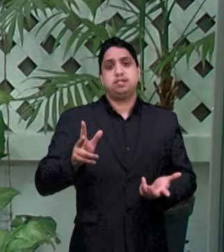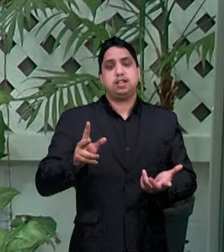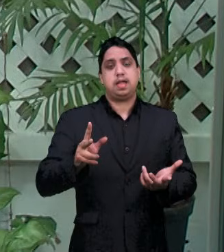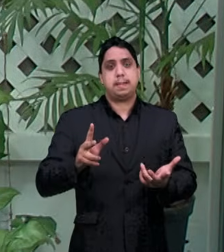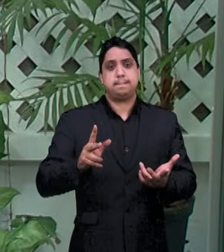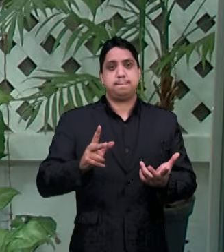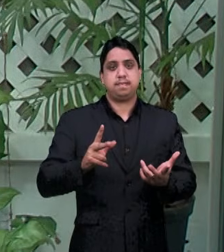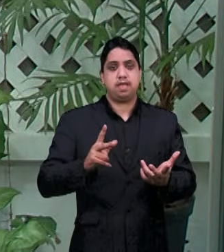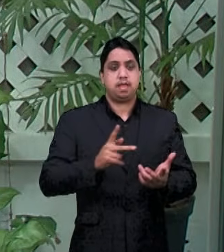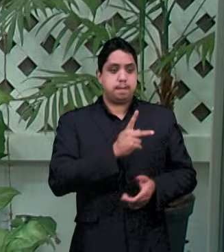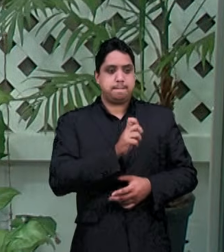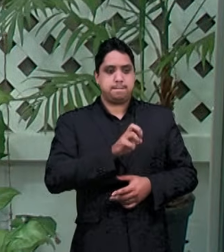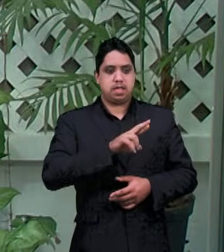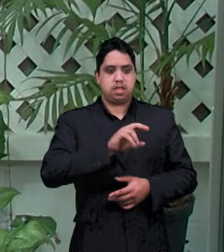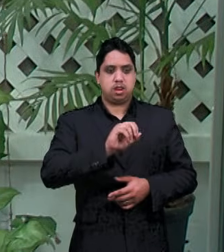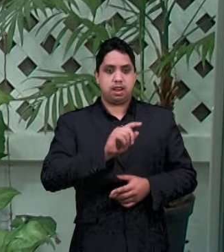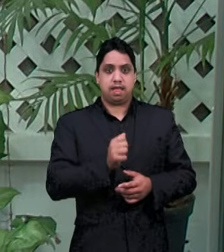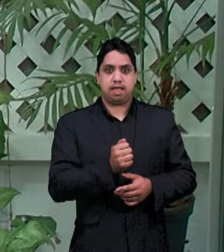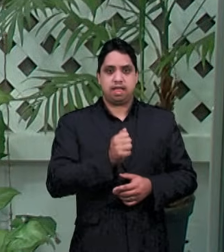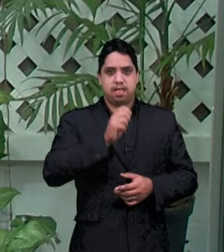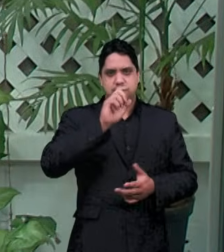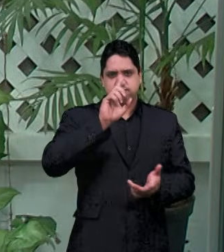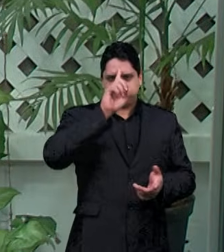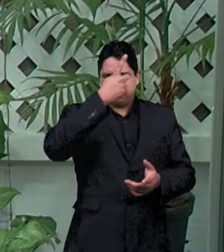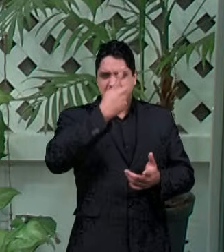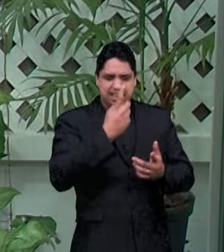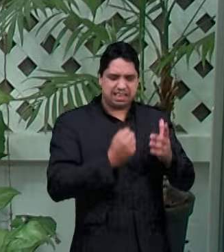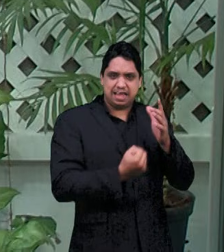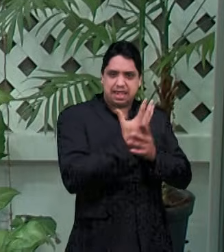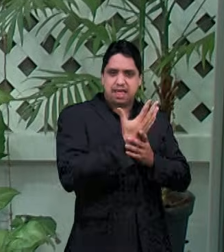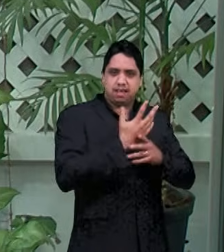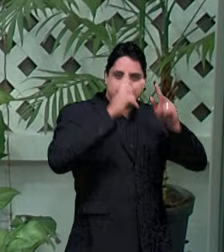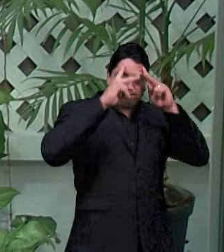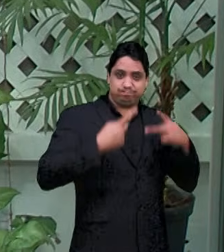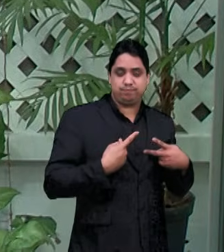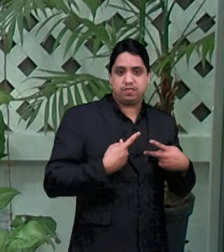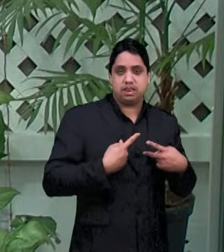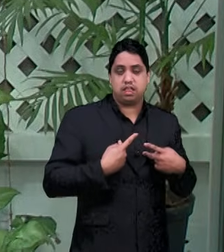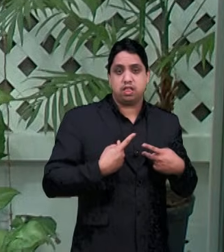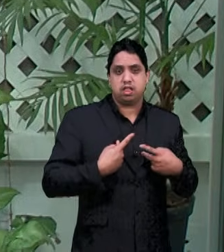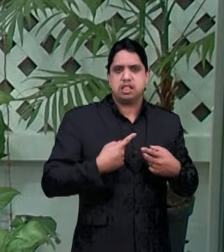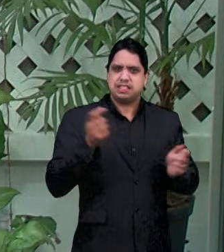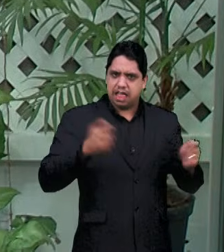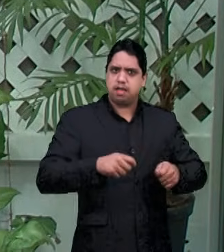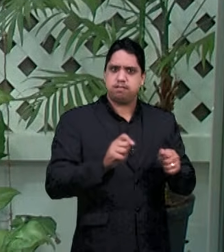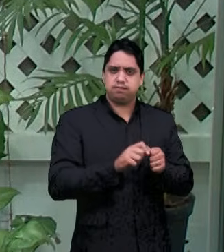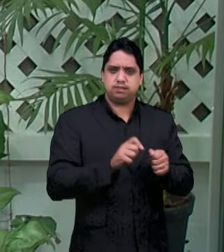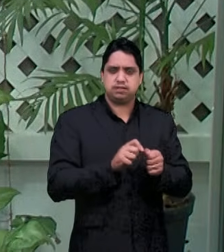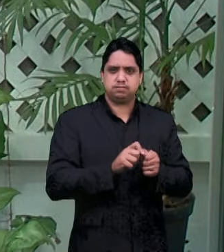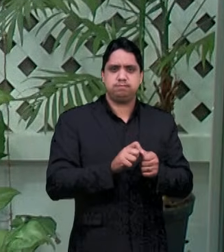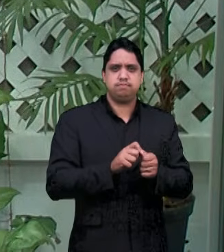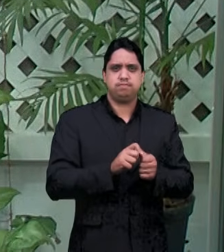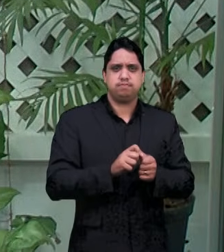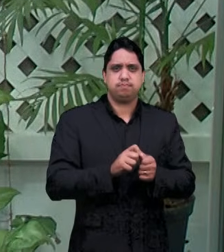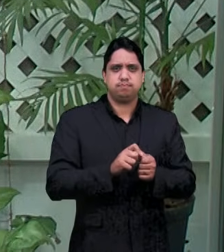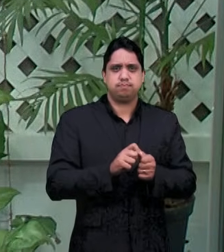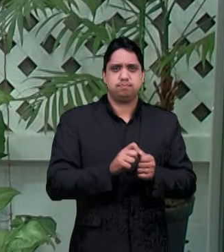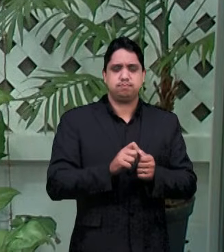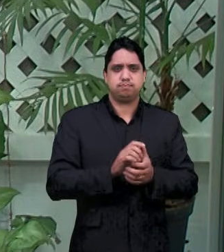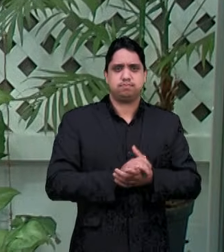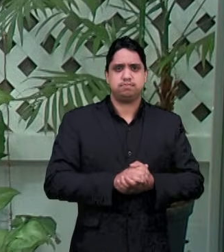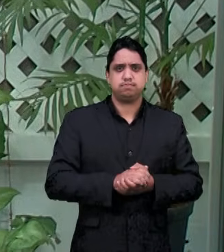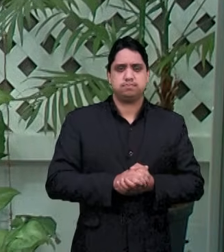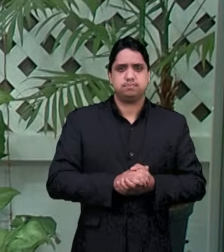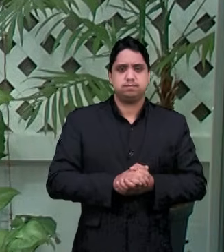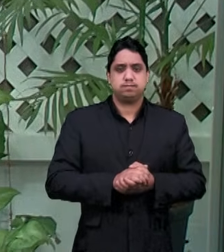une perle artificielle. On fabrique une perle de manière artificielle, il n'a aucune douleur en